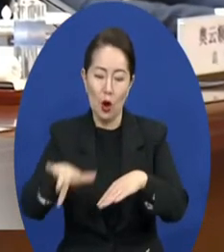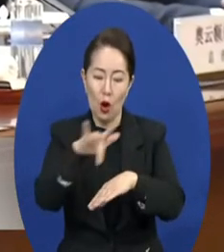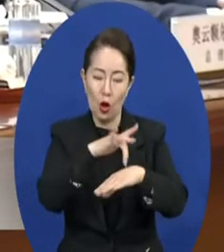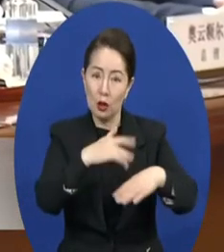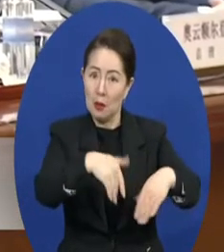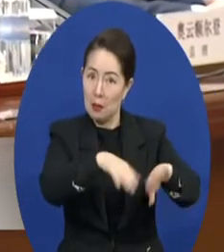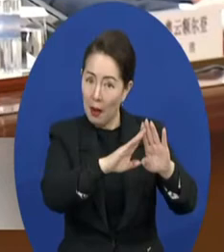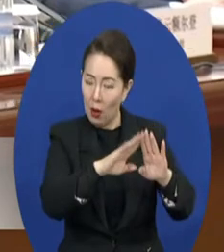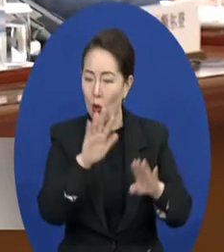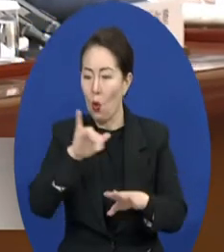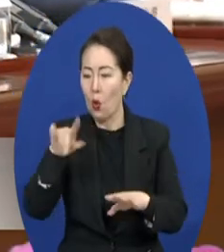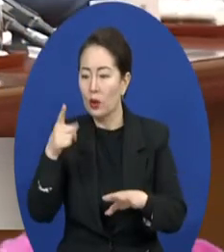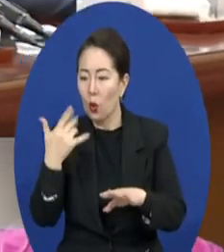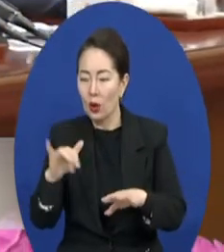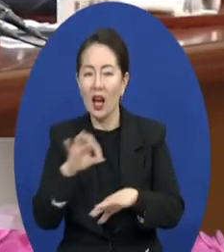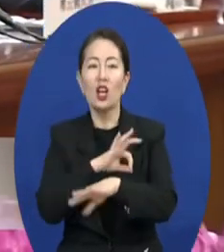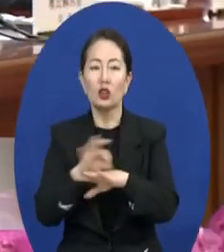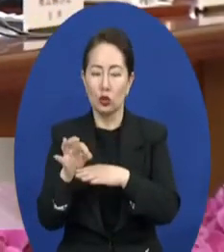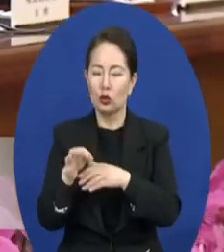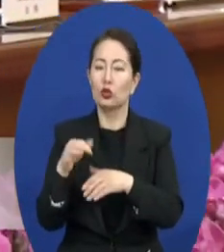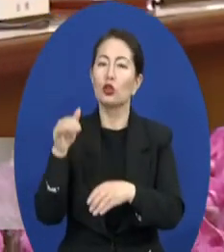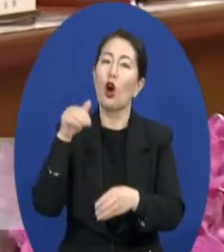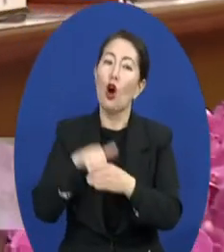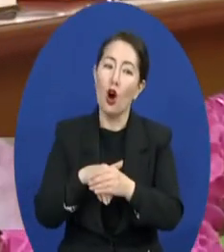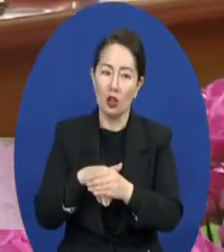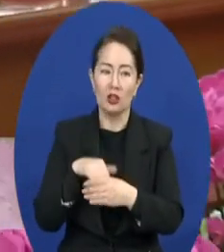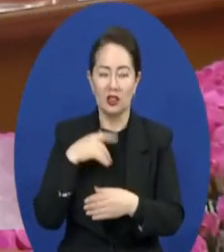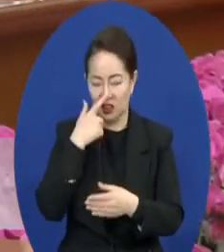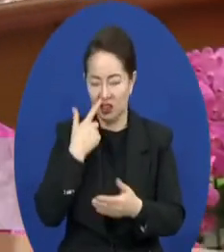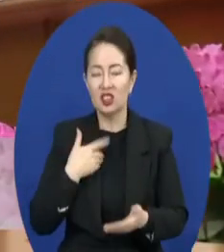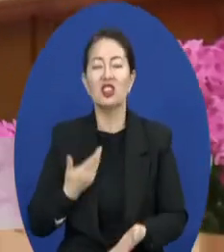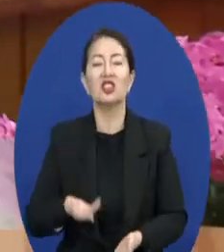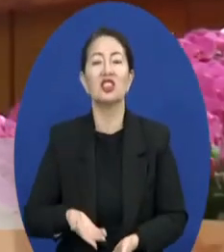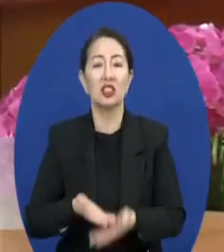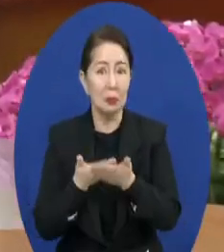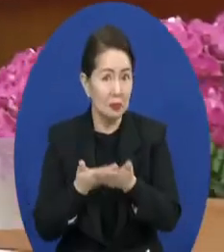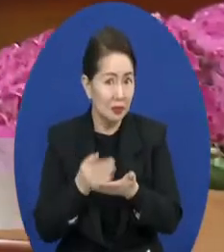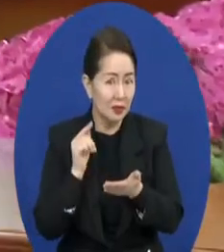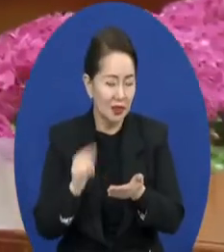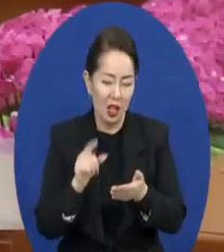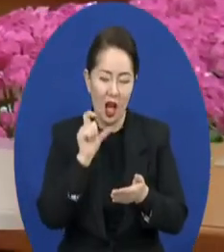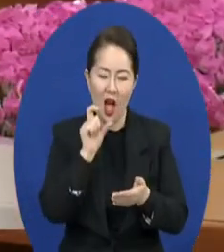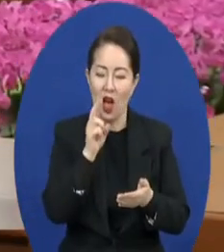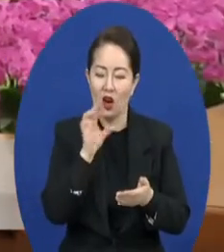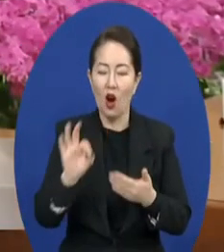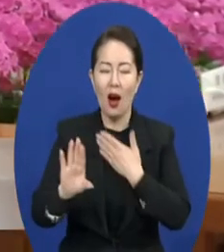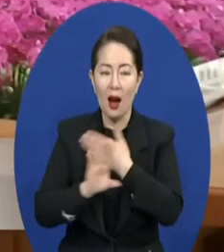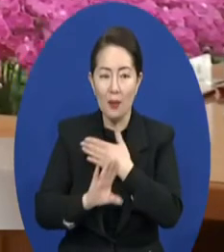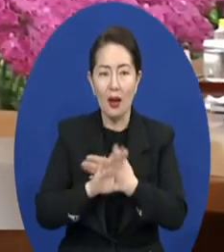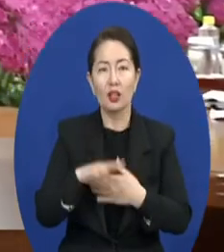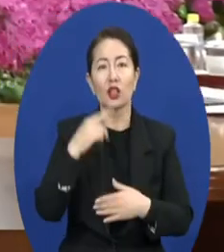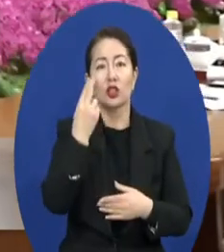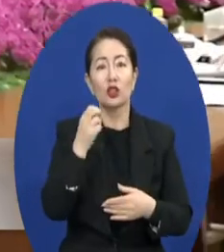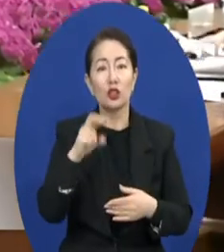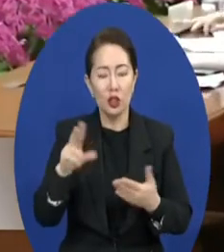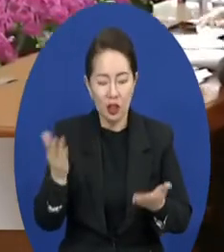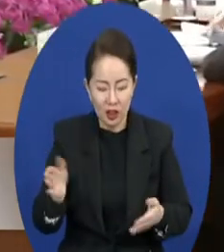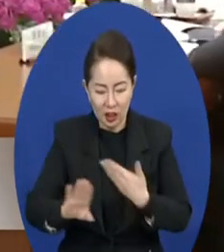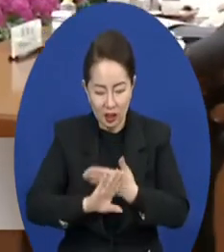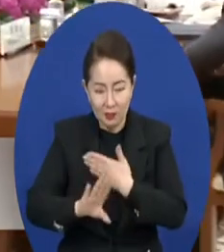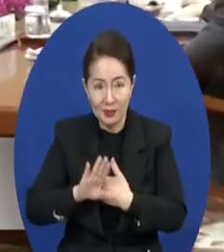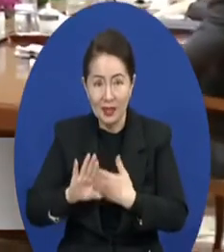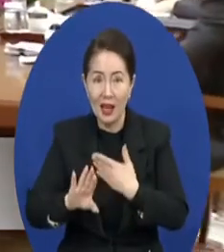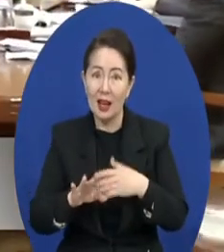байгуулалт, уулуурхай эрчим хүчний төсөлд оролцохыг Хятадын талаас дэмжих, эколог, хүрээлэн буй орчныг хамгаалах, цөлжилттэй тэмцэх зэрэг чиглэлд хамтын